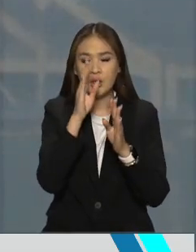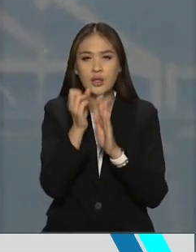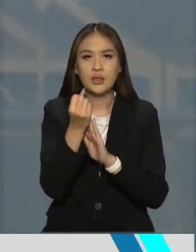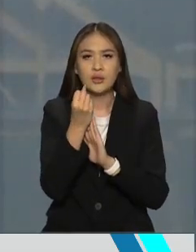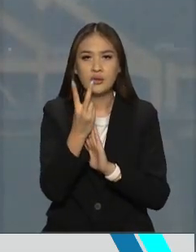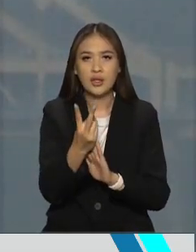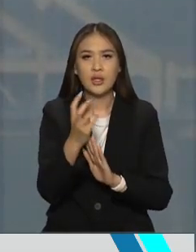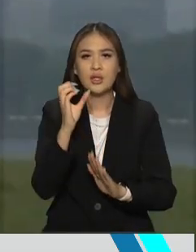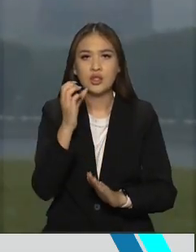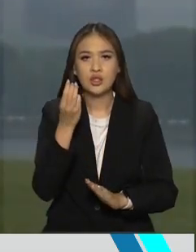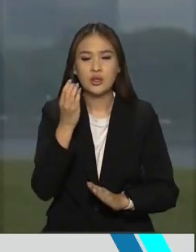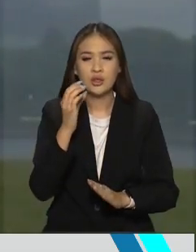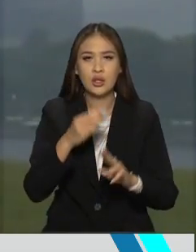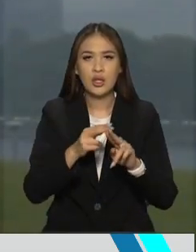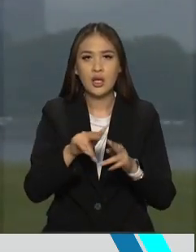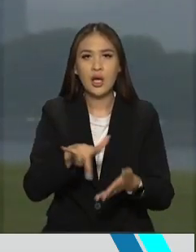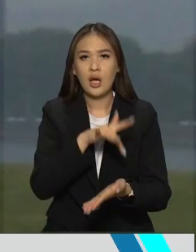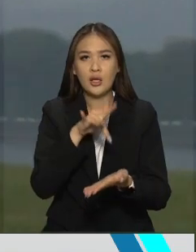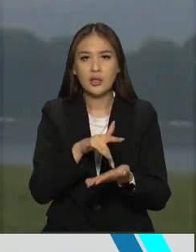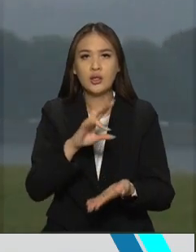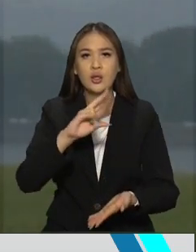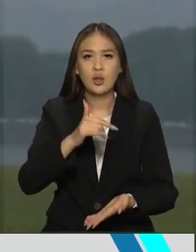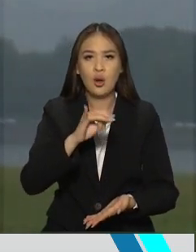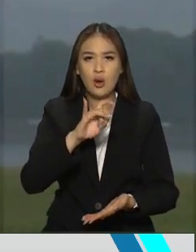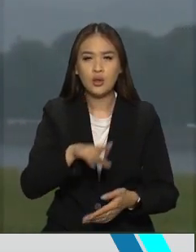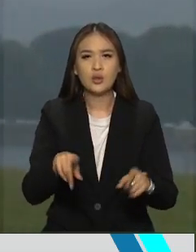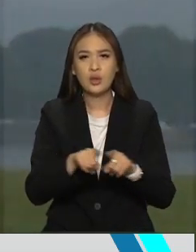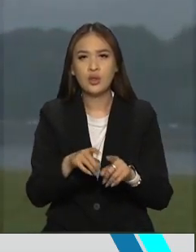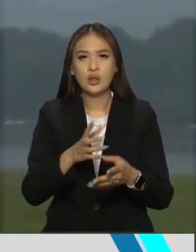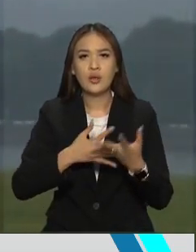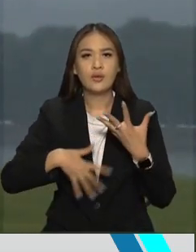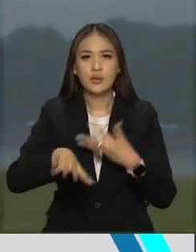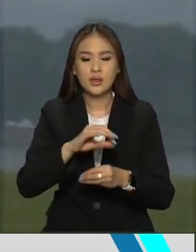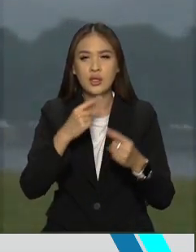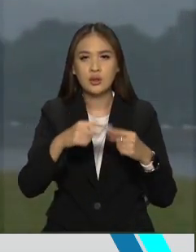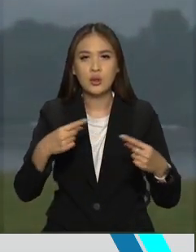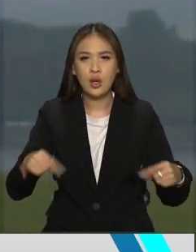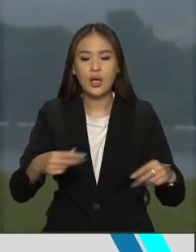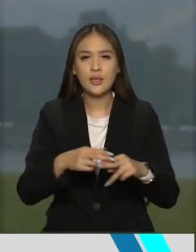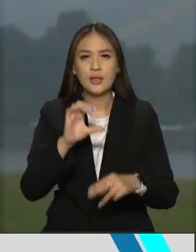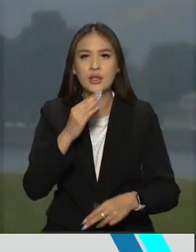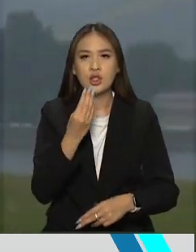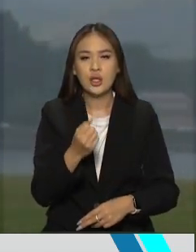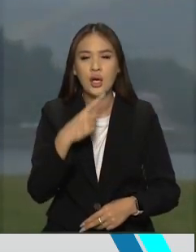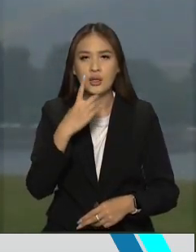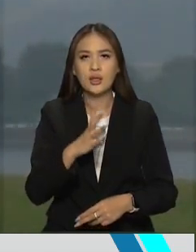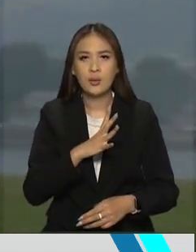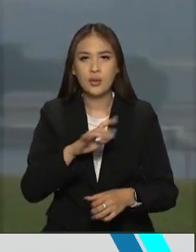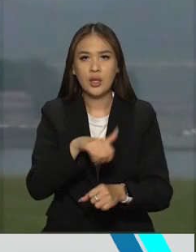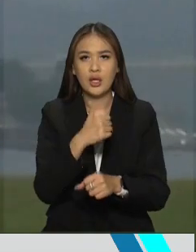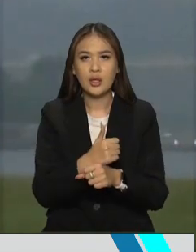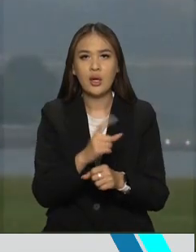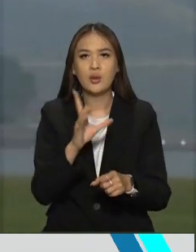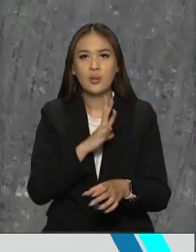американских Штатах и городах включая нью-йорк или Нойз Мичиган огай и Монтану власти США призвали хотели сократить